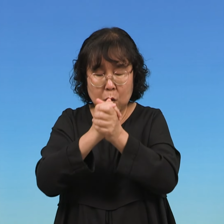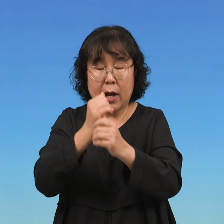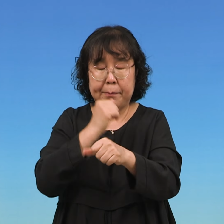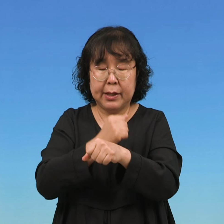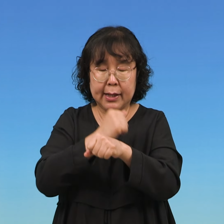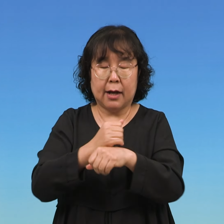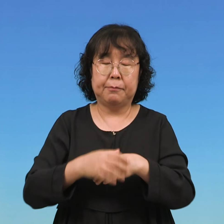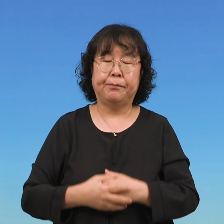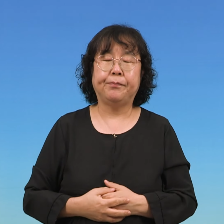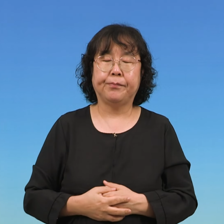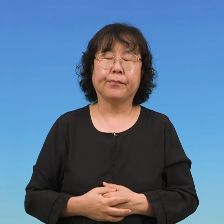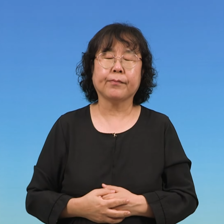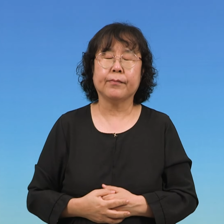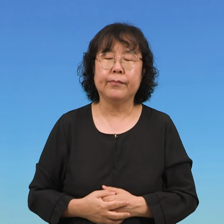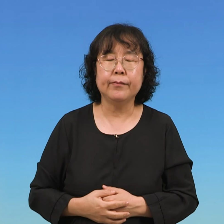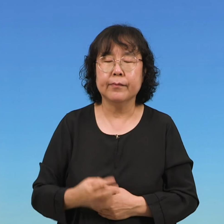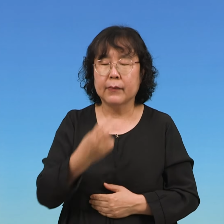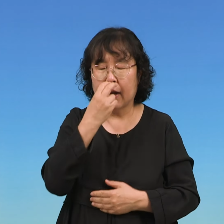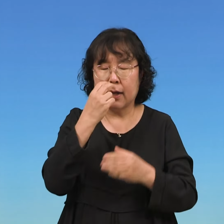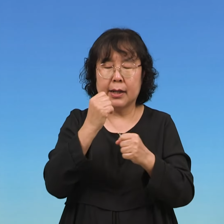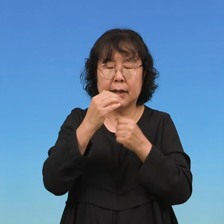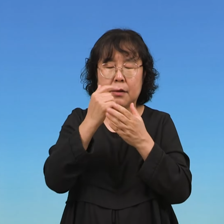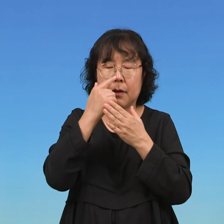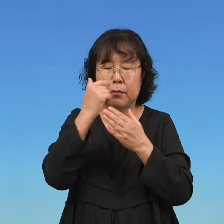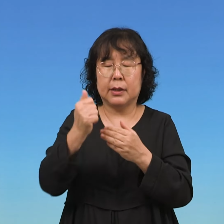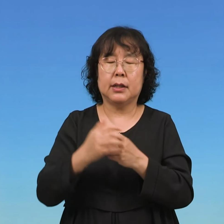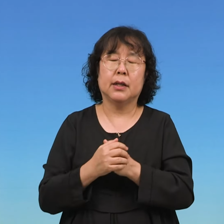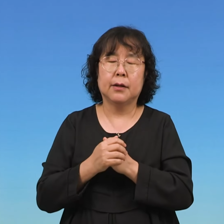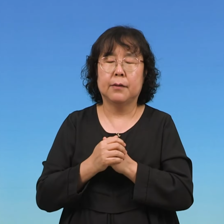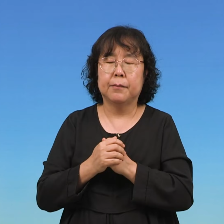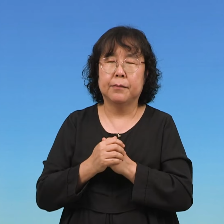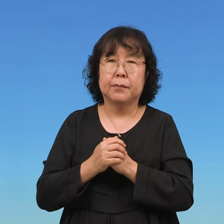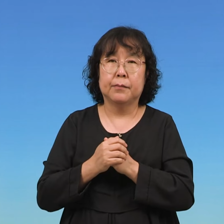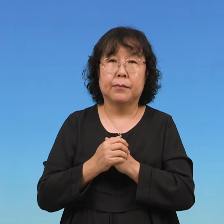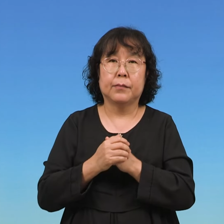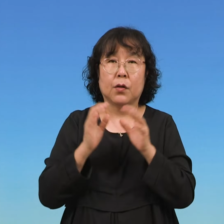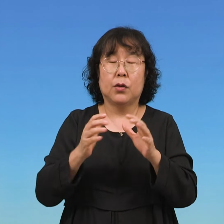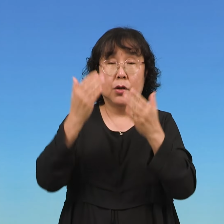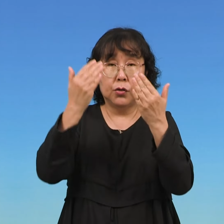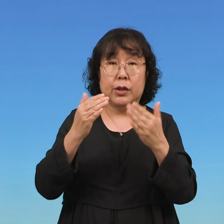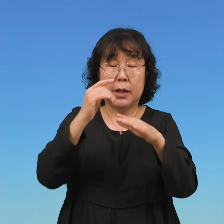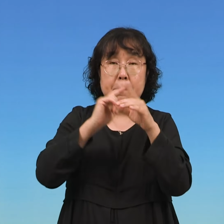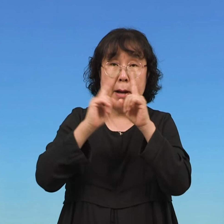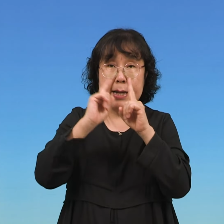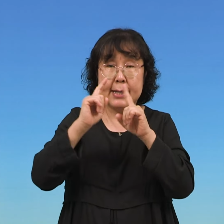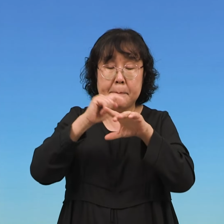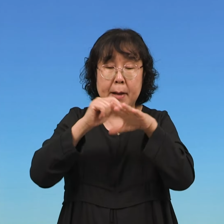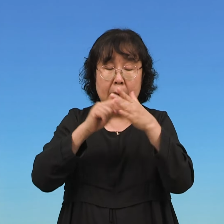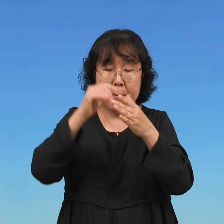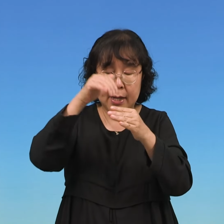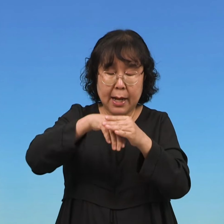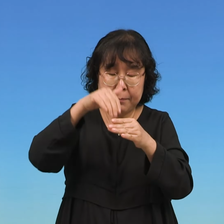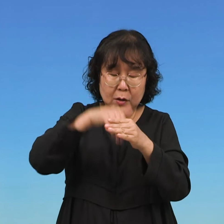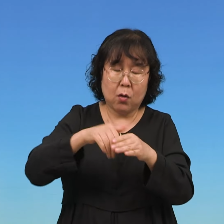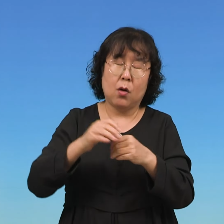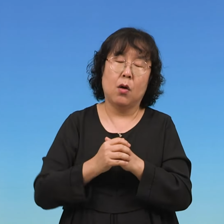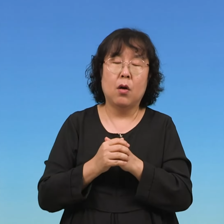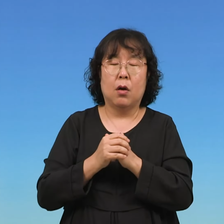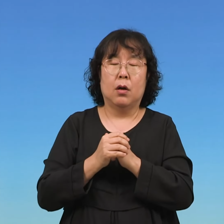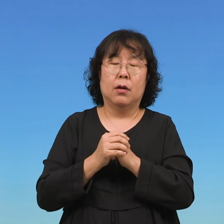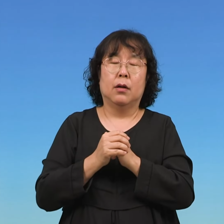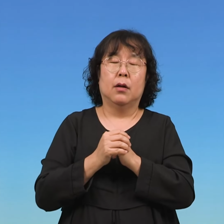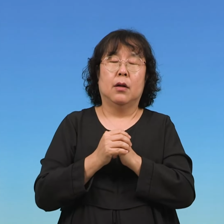통성으로 한번 기도하기 원하면서 같이 기도하시겠습니다 살아계신 하나님 아버지 아버지 오늘 주신 말씀 마음에 남고 다시